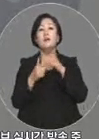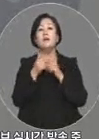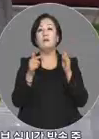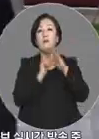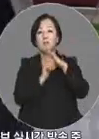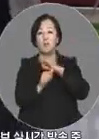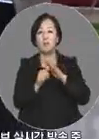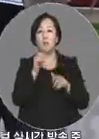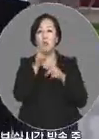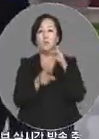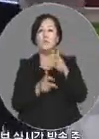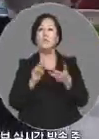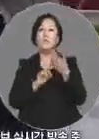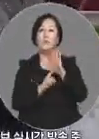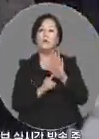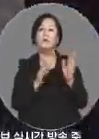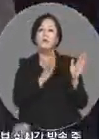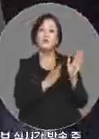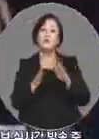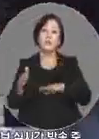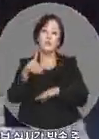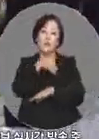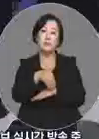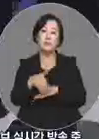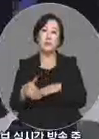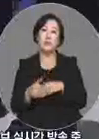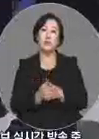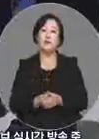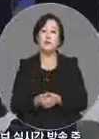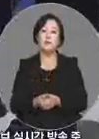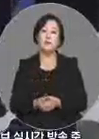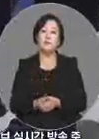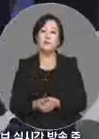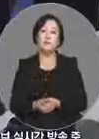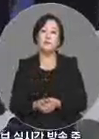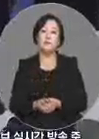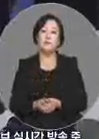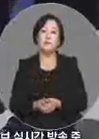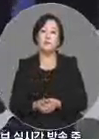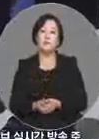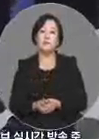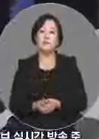대표적인 산업박람회로 자리매김할 전망입니다. UBC 뉴스 김진구입니다.